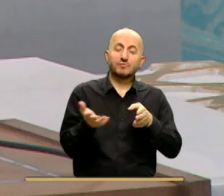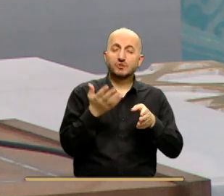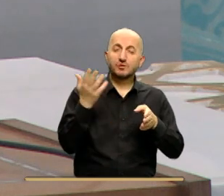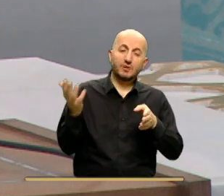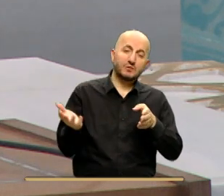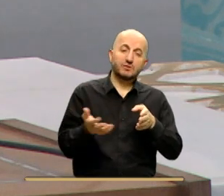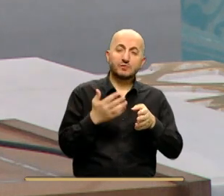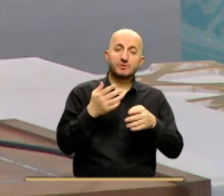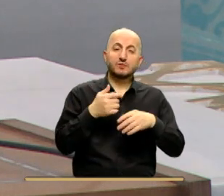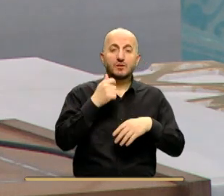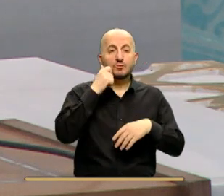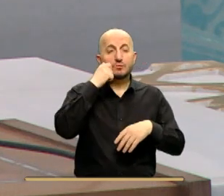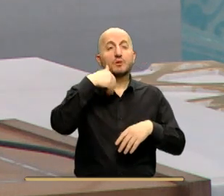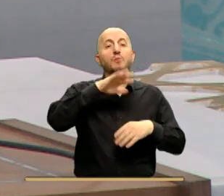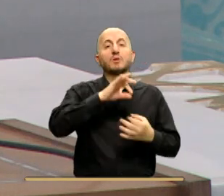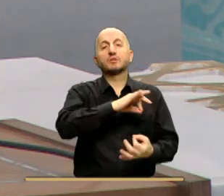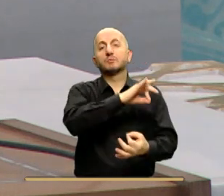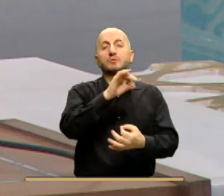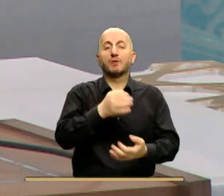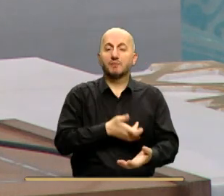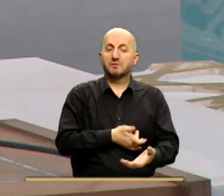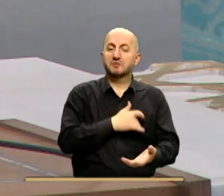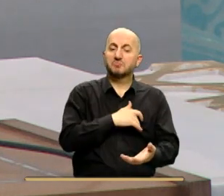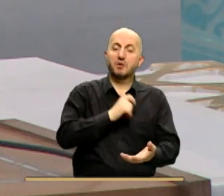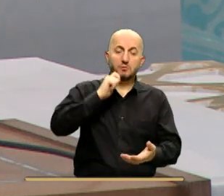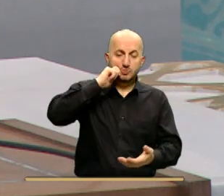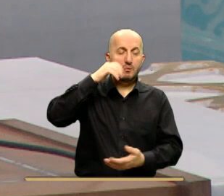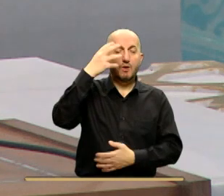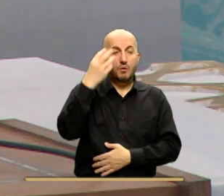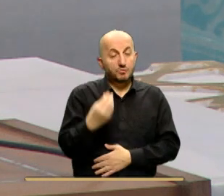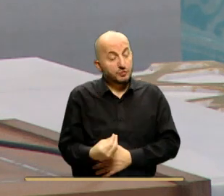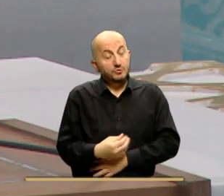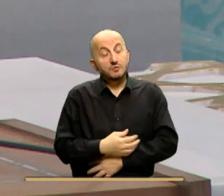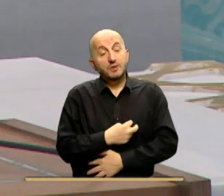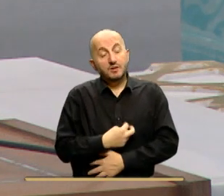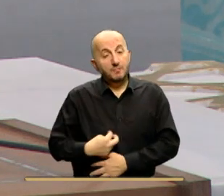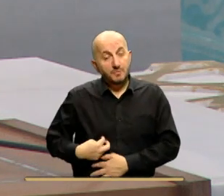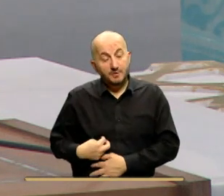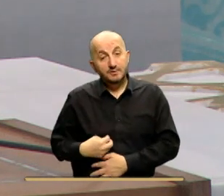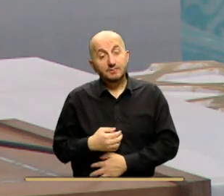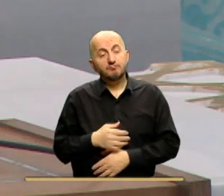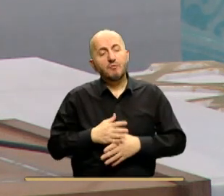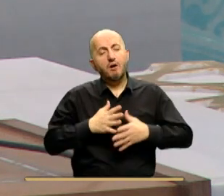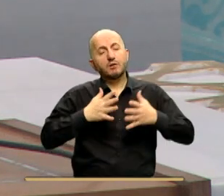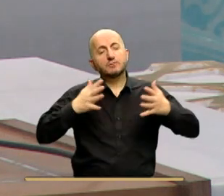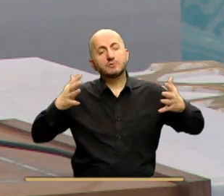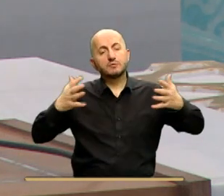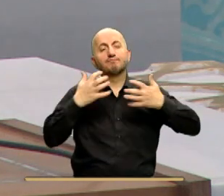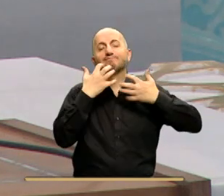nice gayrimüslim hidayete ermiş ve Peygamber'in bu engin